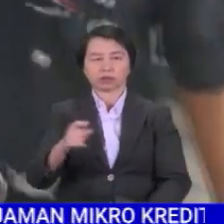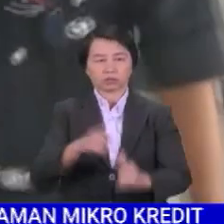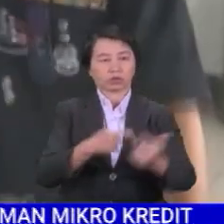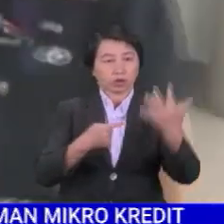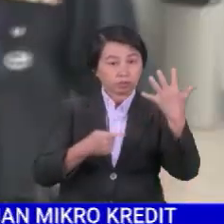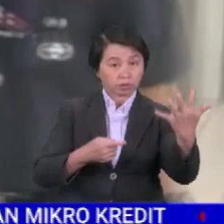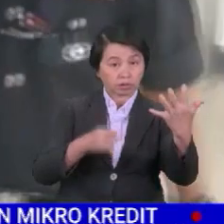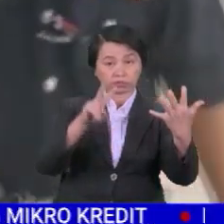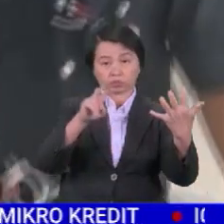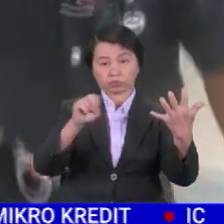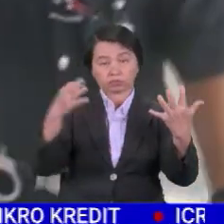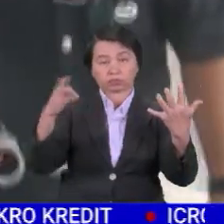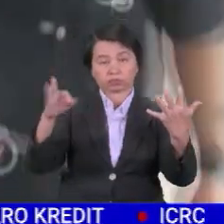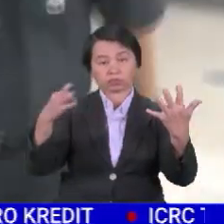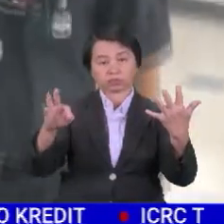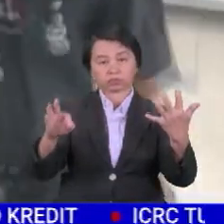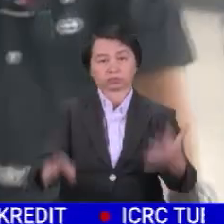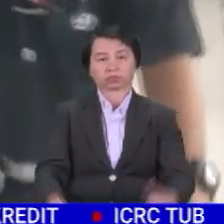2019